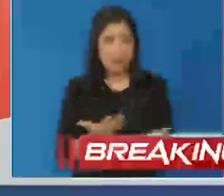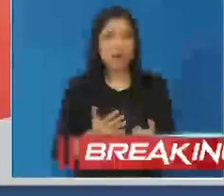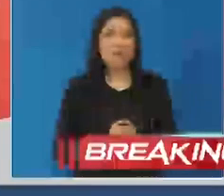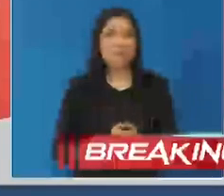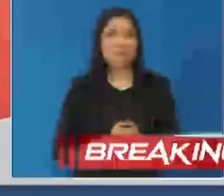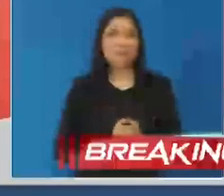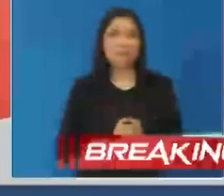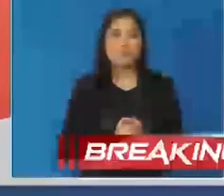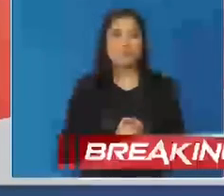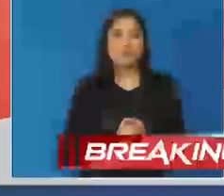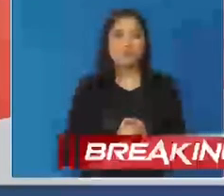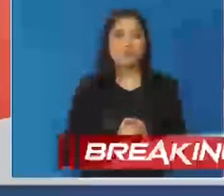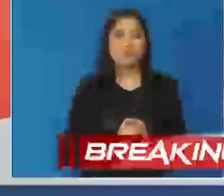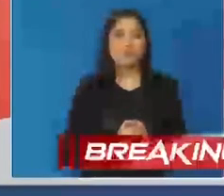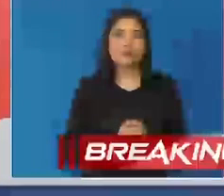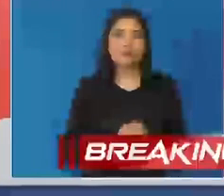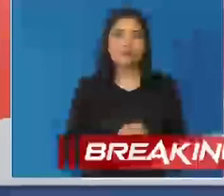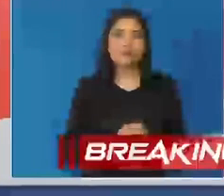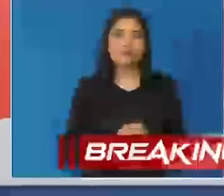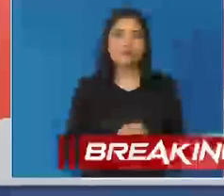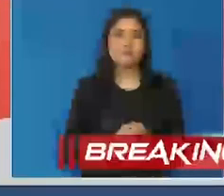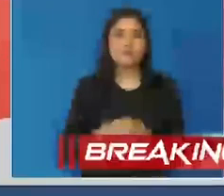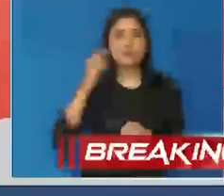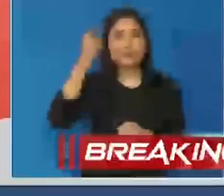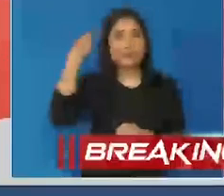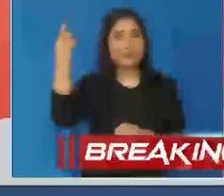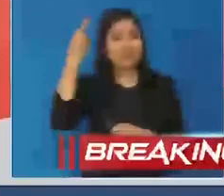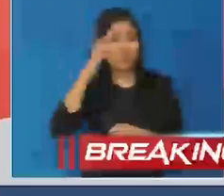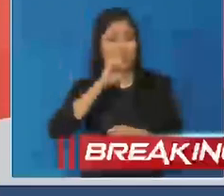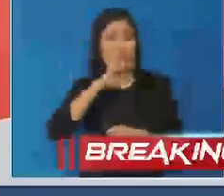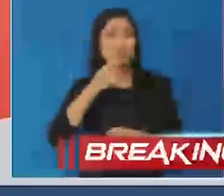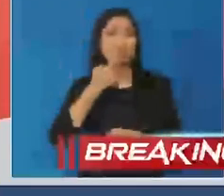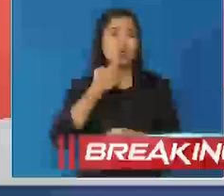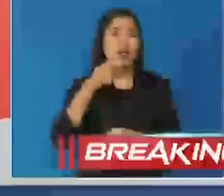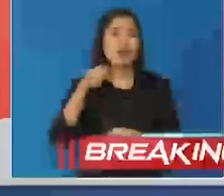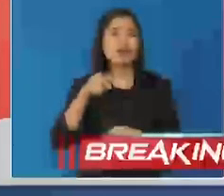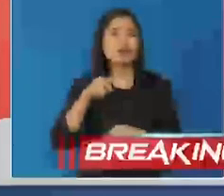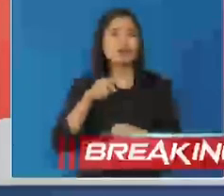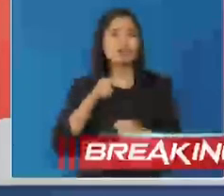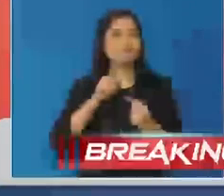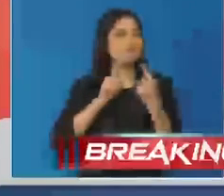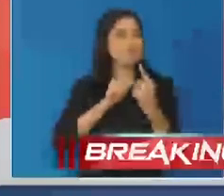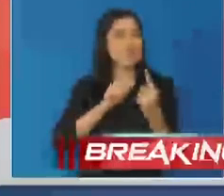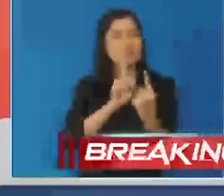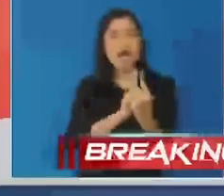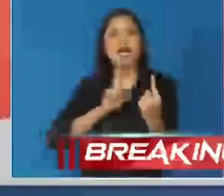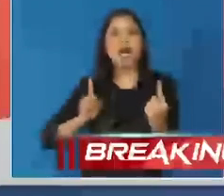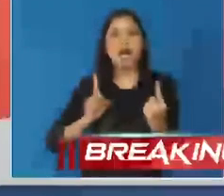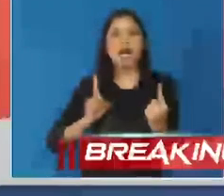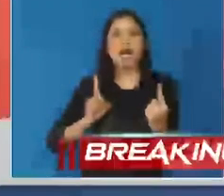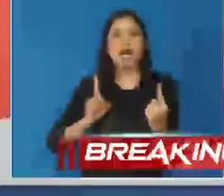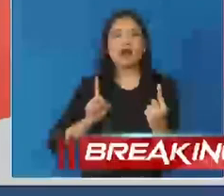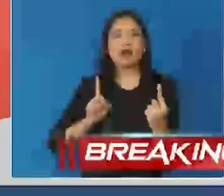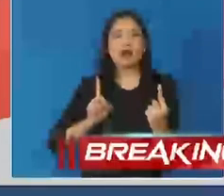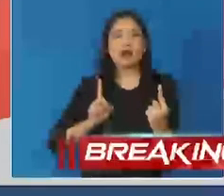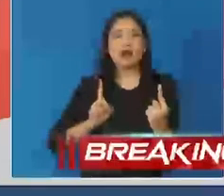anjuran pemerintah untuk menjaga jarak pada kontak sosial ditengah masyarakat